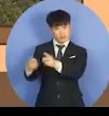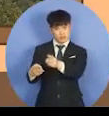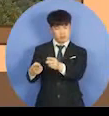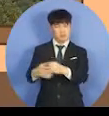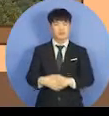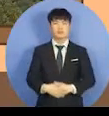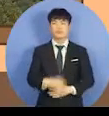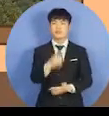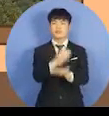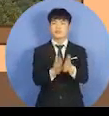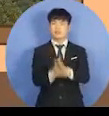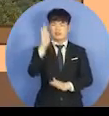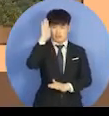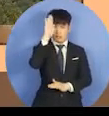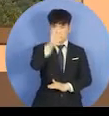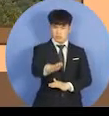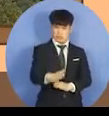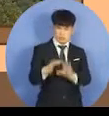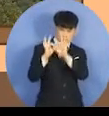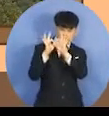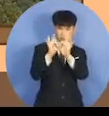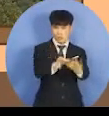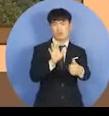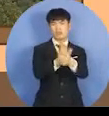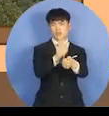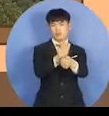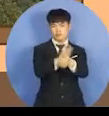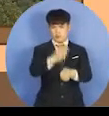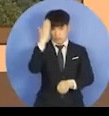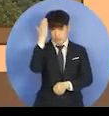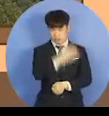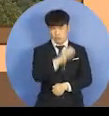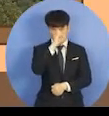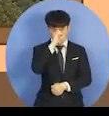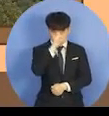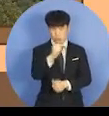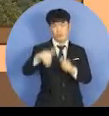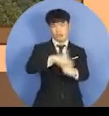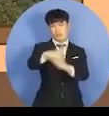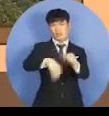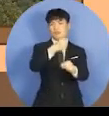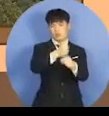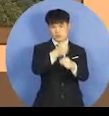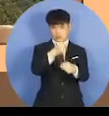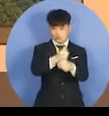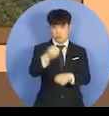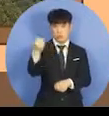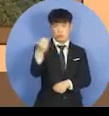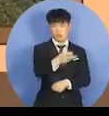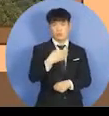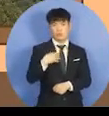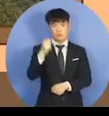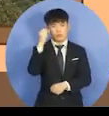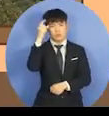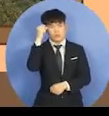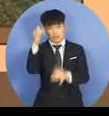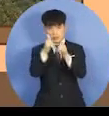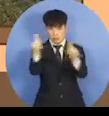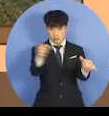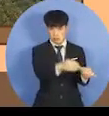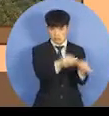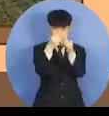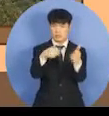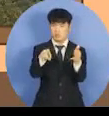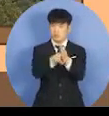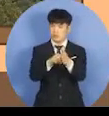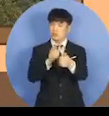개선비입니다. 천안시는 앞으로도 지속적인 지원으로 쾌적한 학습 환경을 조성하고 인재 육성을 위한 교육